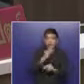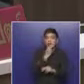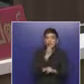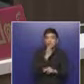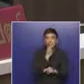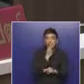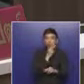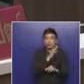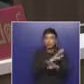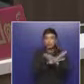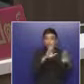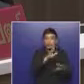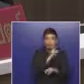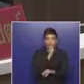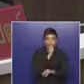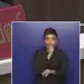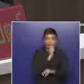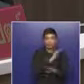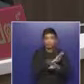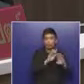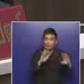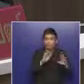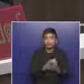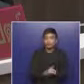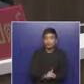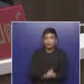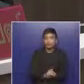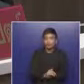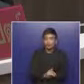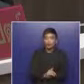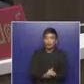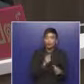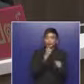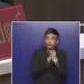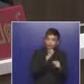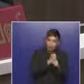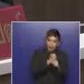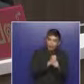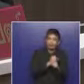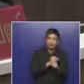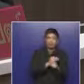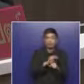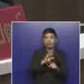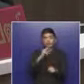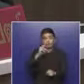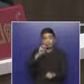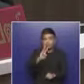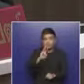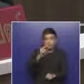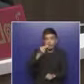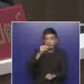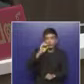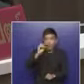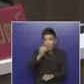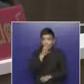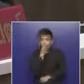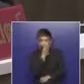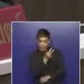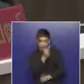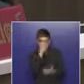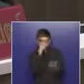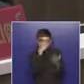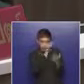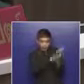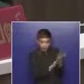าทั้งหมดทั้งสิ้นนี้ล้วนแต่เป็นผลงานที่ทางองค์การอนามัยโลกนะครับเป็นที่ประจักษ์ว่าประเทศไท